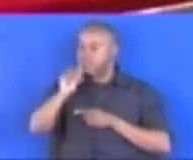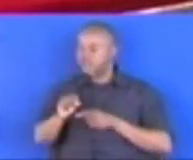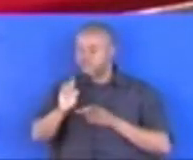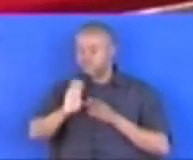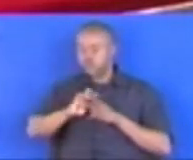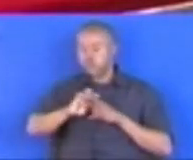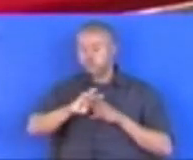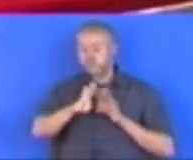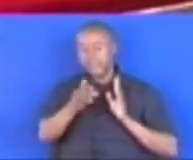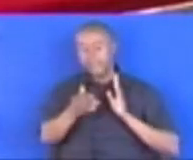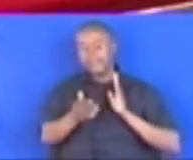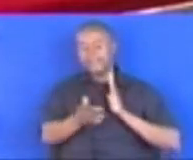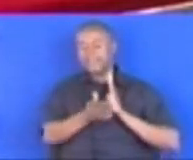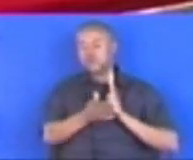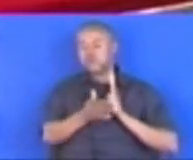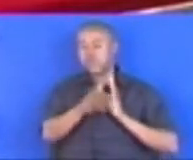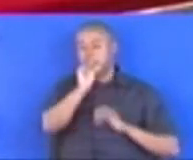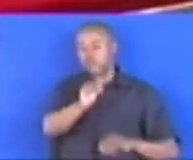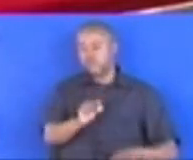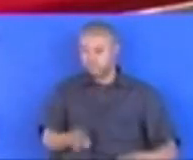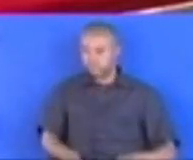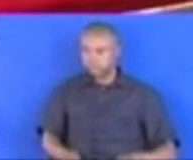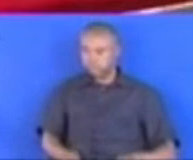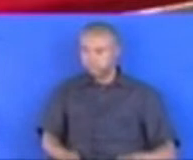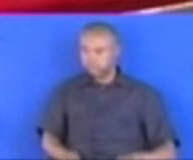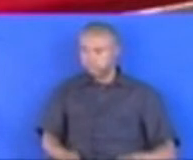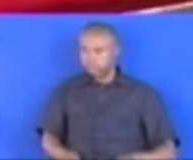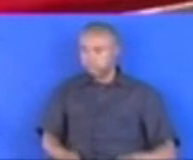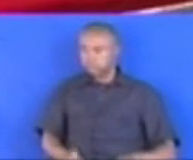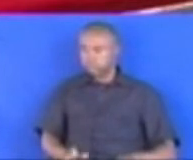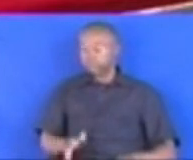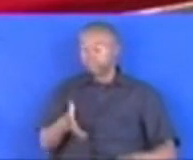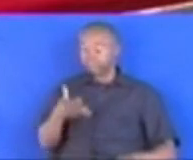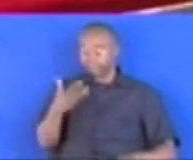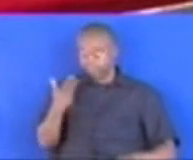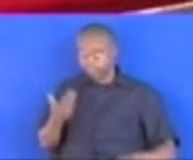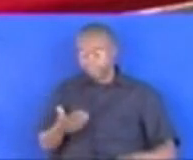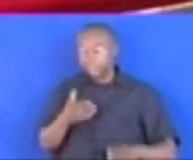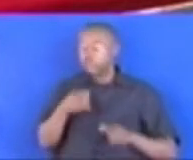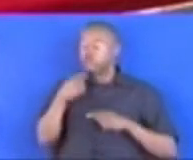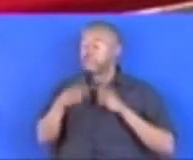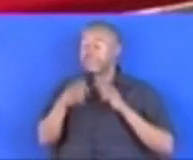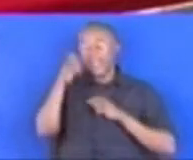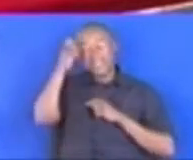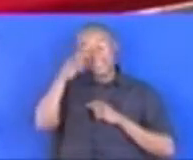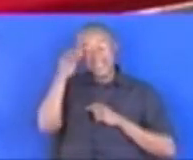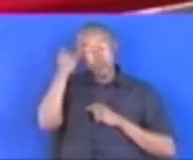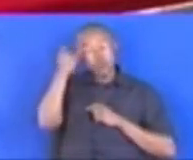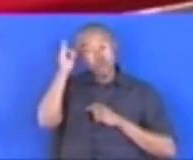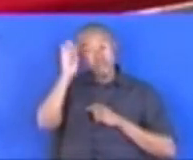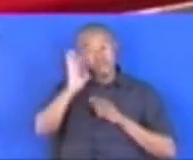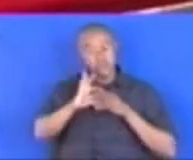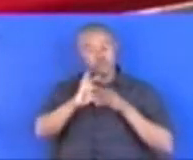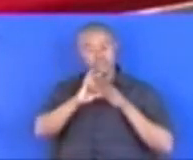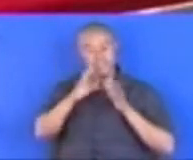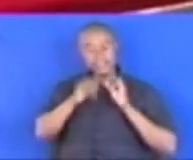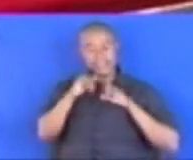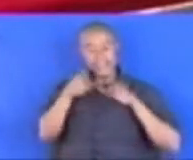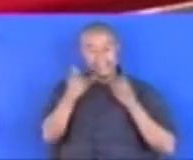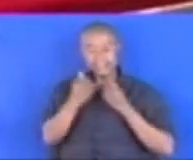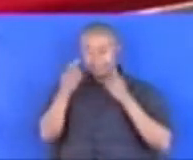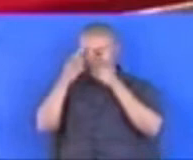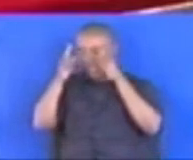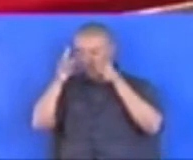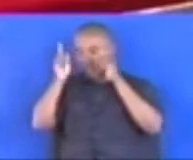rahisi. Tutaendelea kutekeleza dhana ya uwanangezi, yani ubunifu na ushirikishwaji kwenye jamii, kwenye taasisi na vyuo,